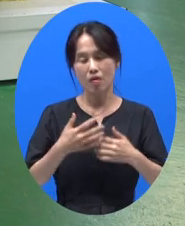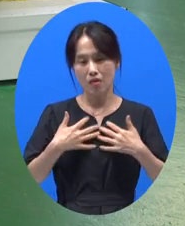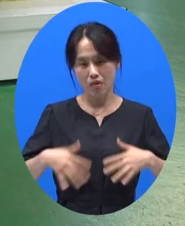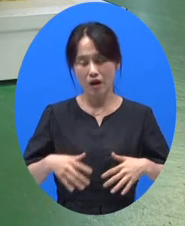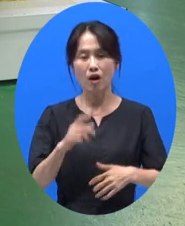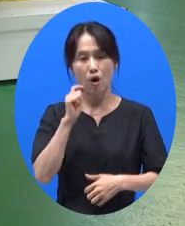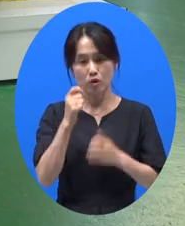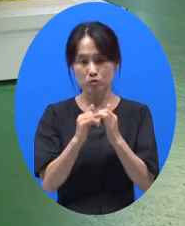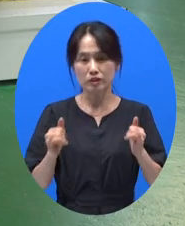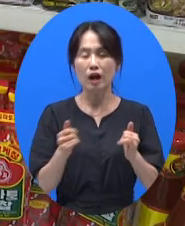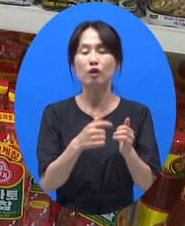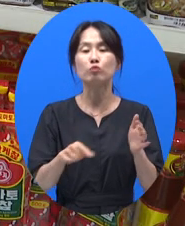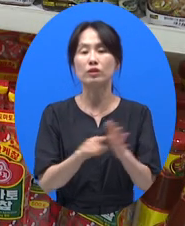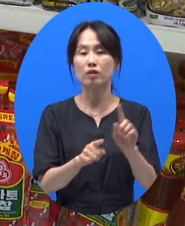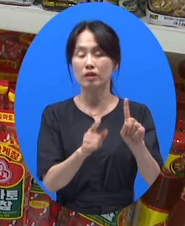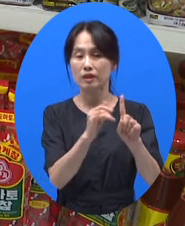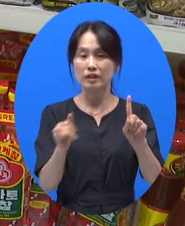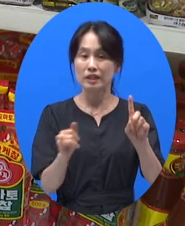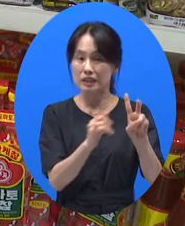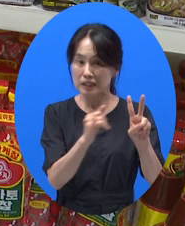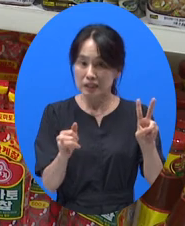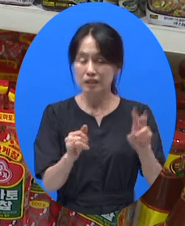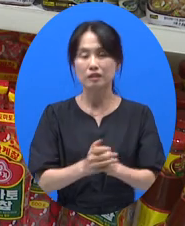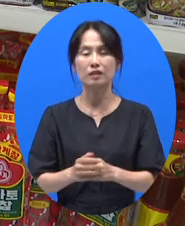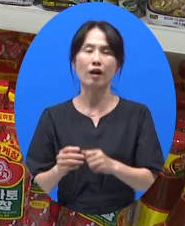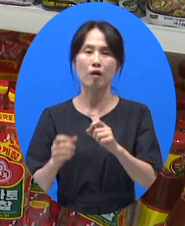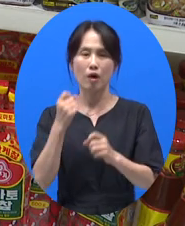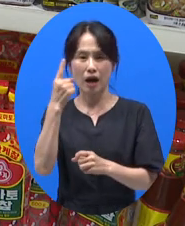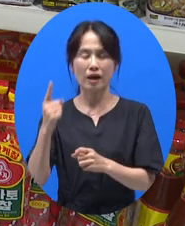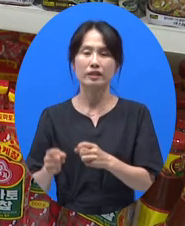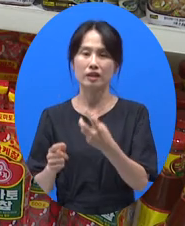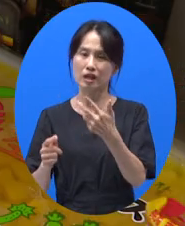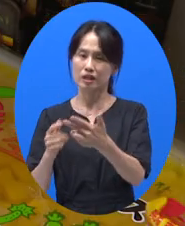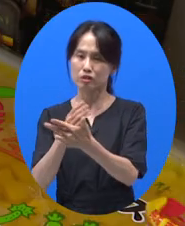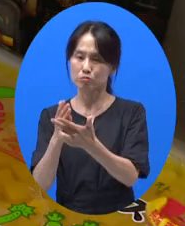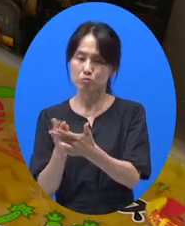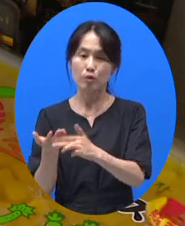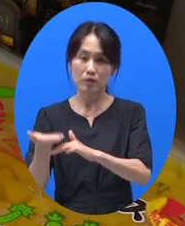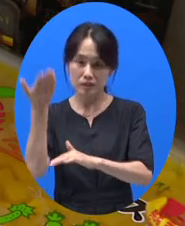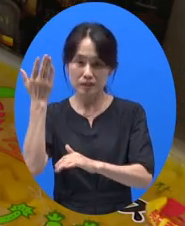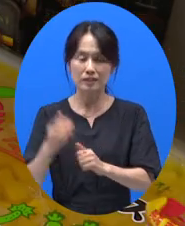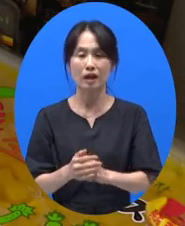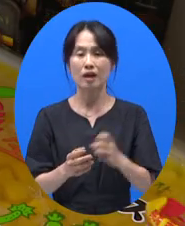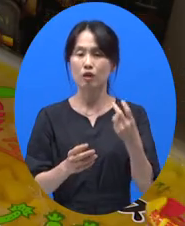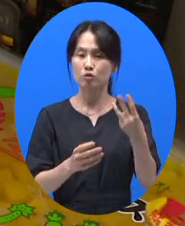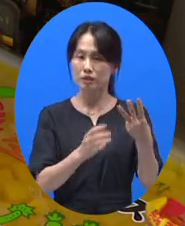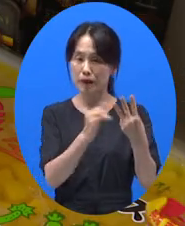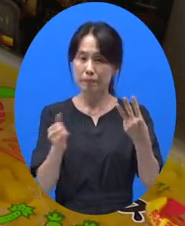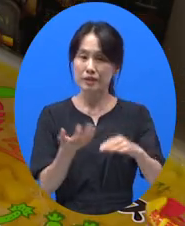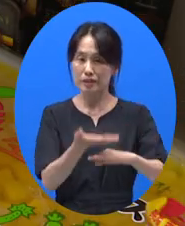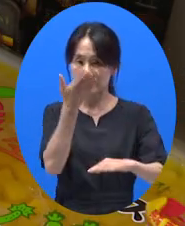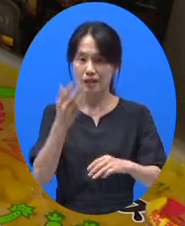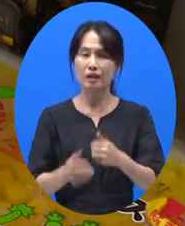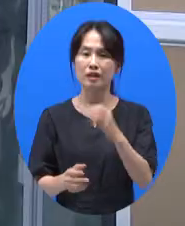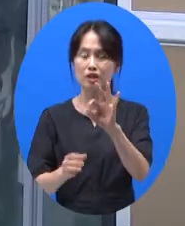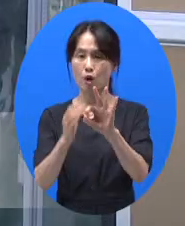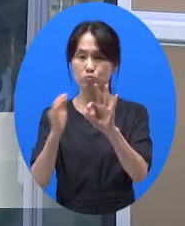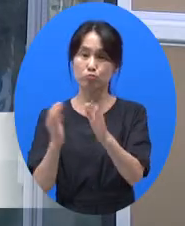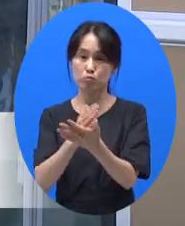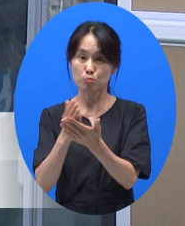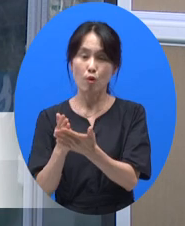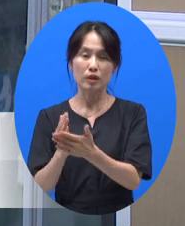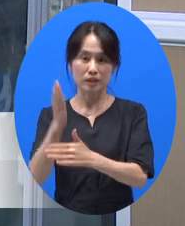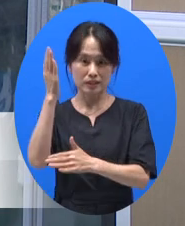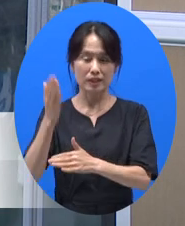대상으로 1인 가정의 경우 한 달에 7품목 이상, 3인 이상 가정은 10품목 이상 원하는 제품을 가져갈 수 있습니다.